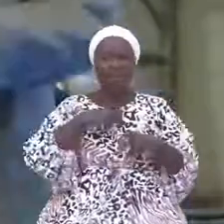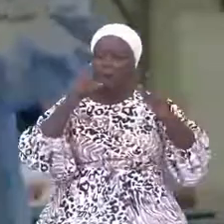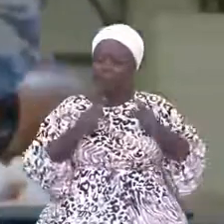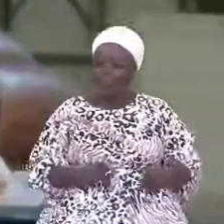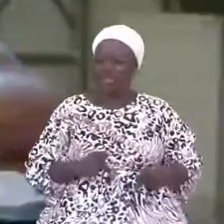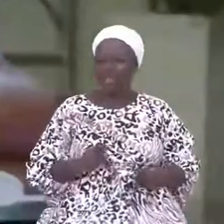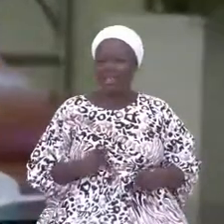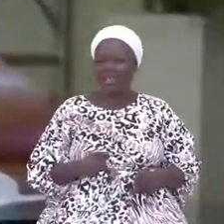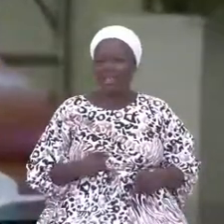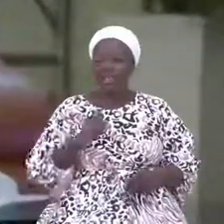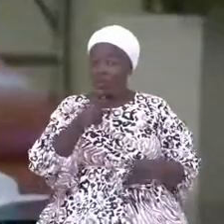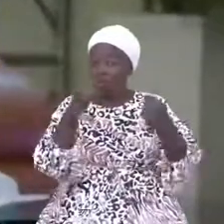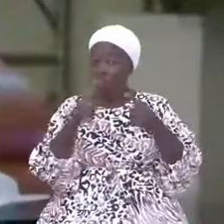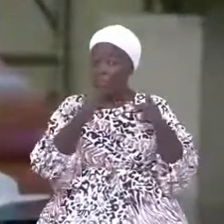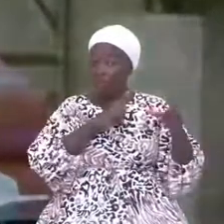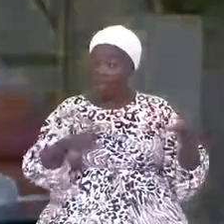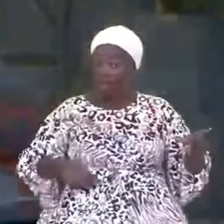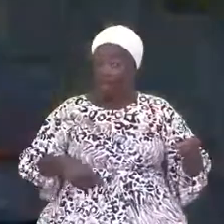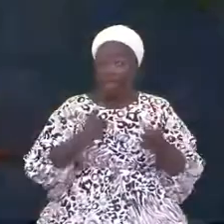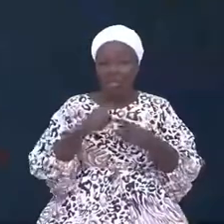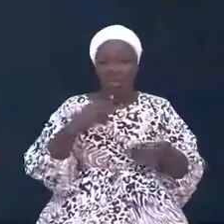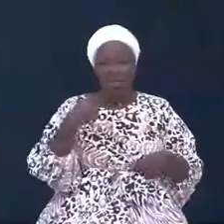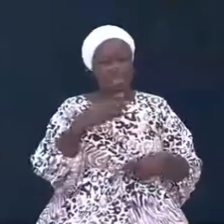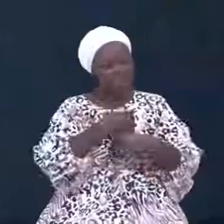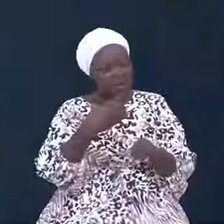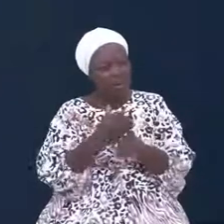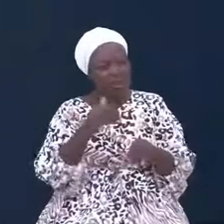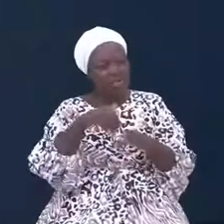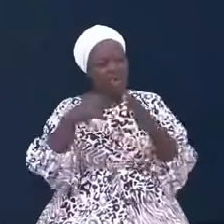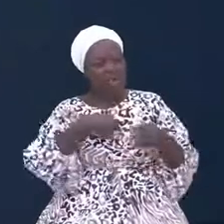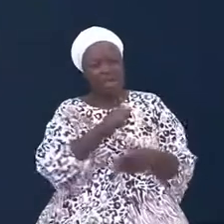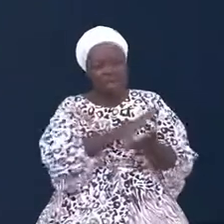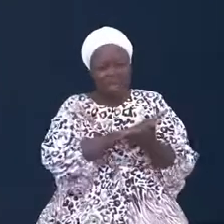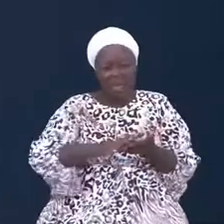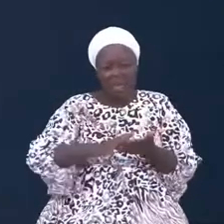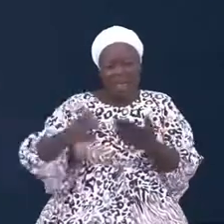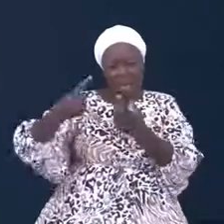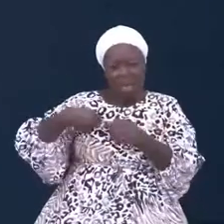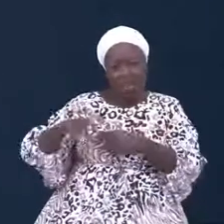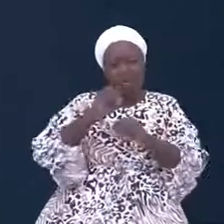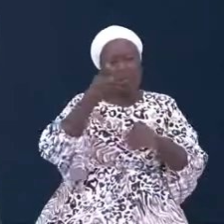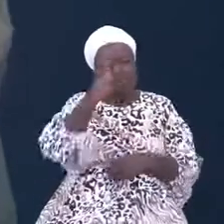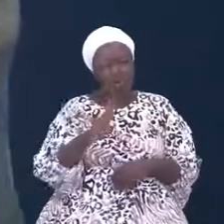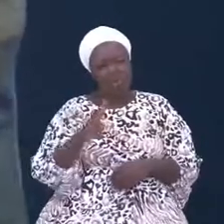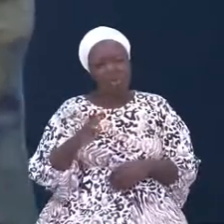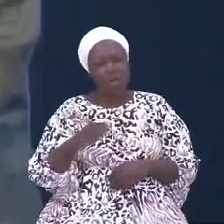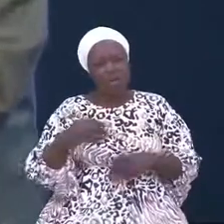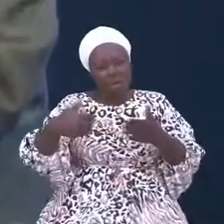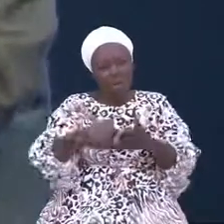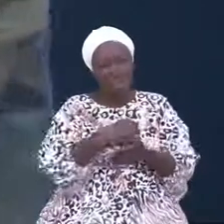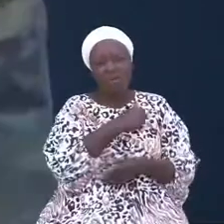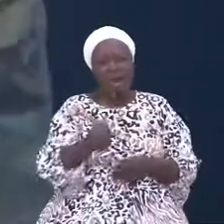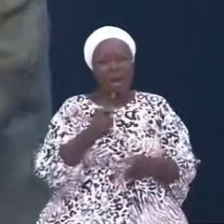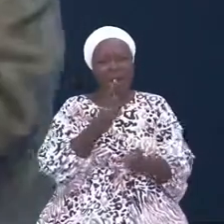verset 12, lui second. Oh Dieu, crée en moi, c'est personnel. Tu viens au Seigneur et tu dis, crée en moi un